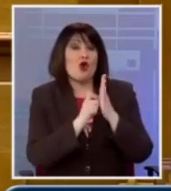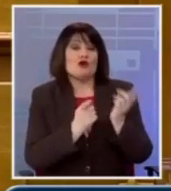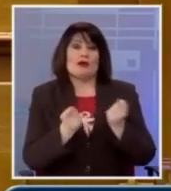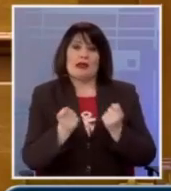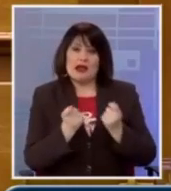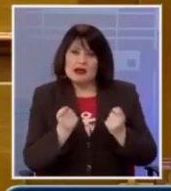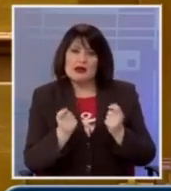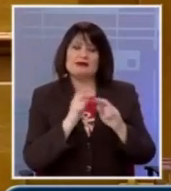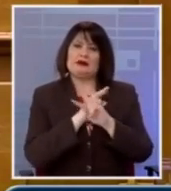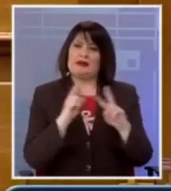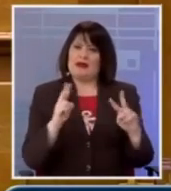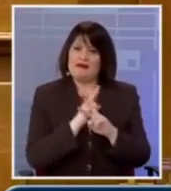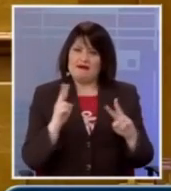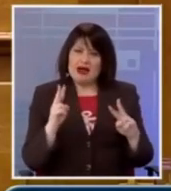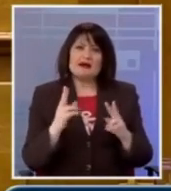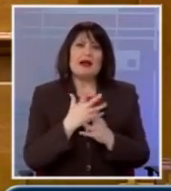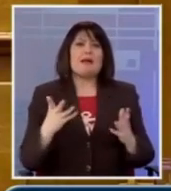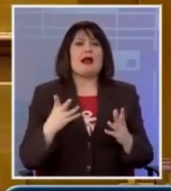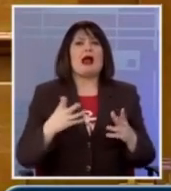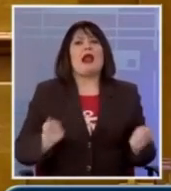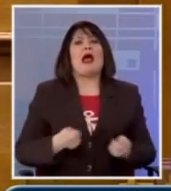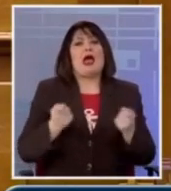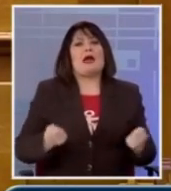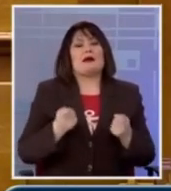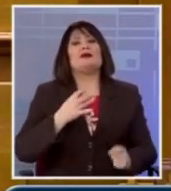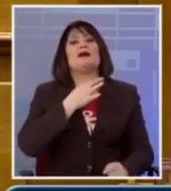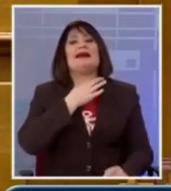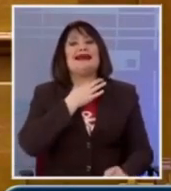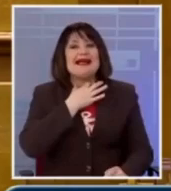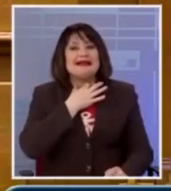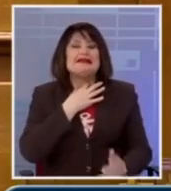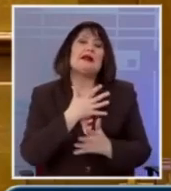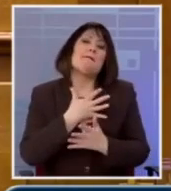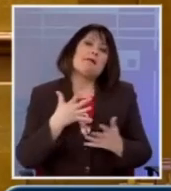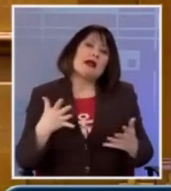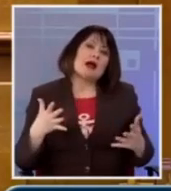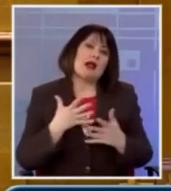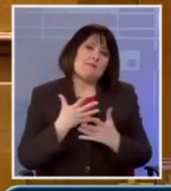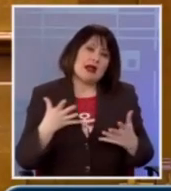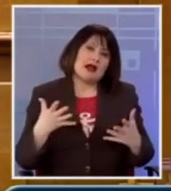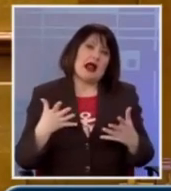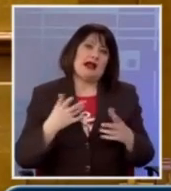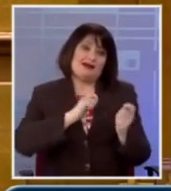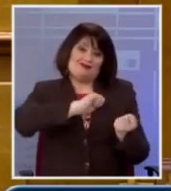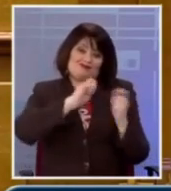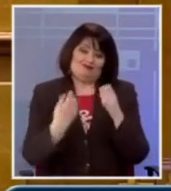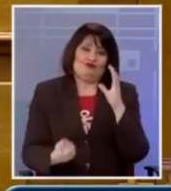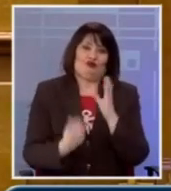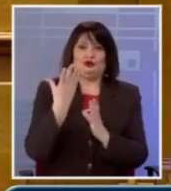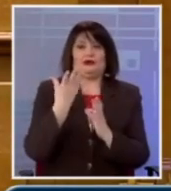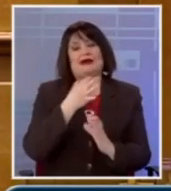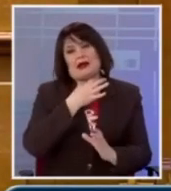διαχείριση και η διαφάνεια των μεγάλων έργων χρειάζεται μια μεγάλη, μεγάλη διαρθρωτική τομή.